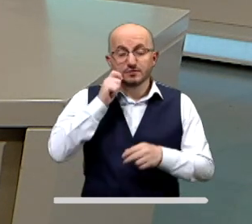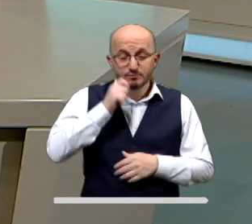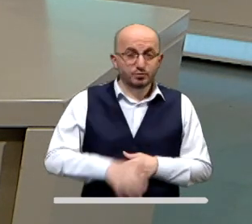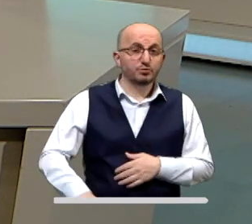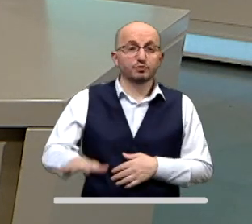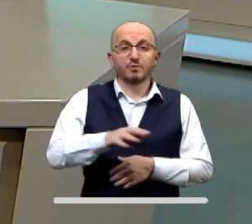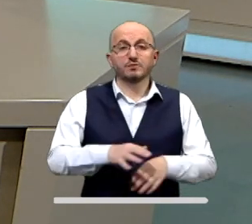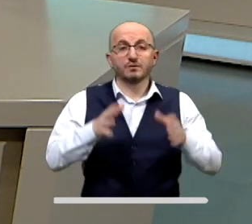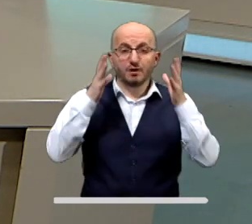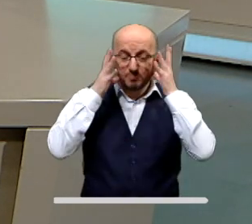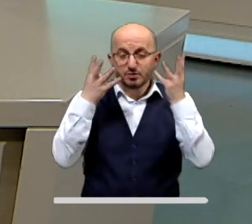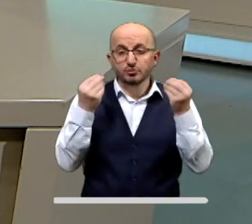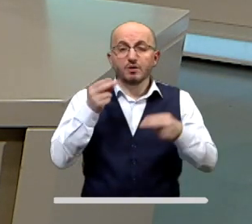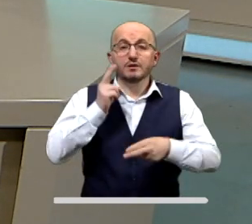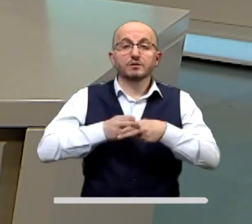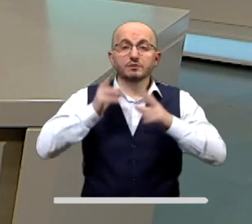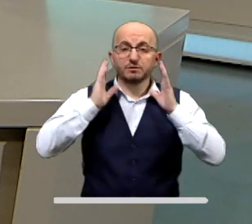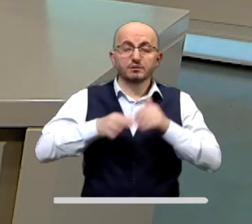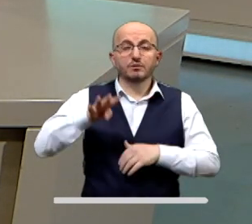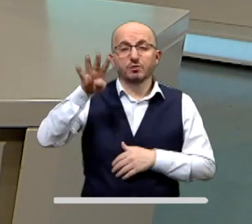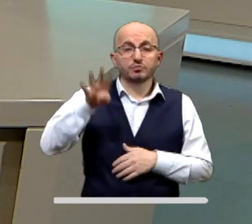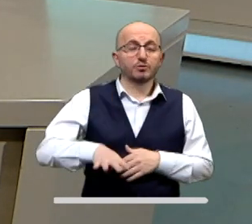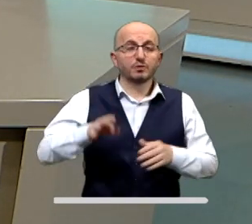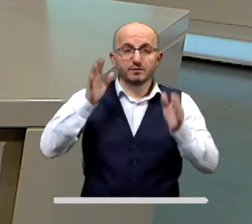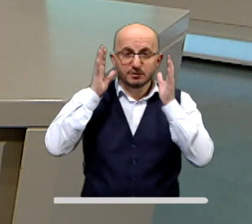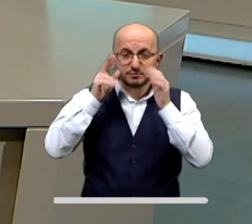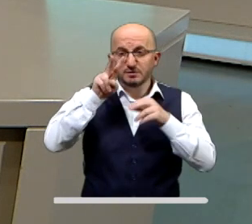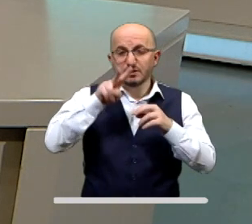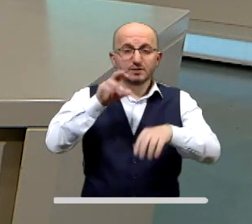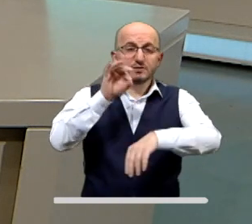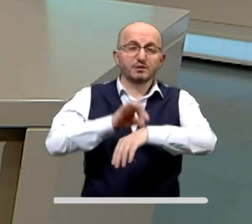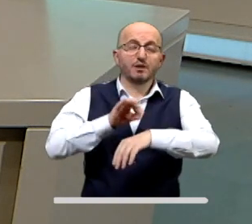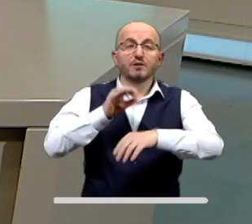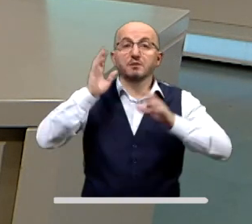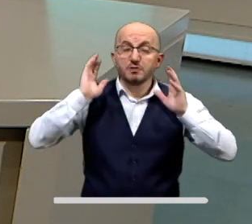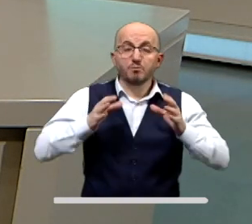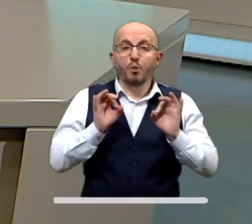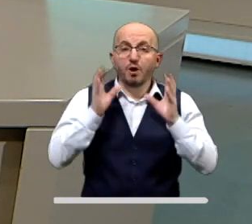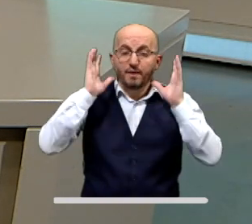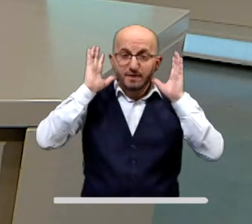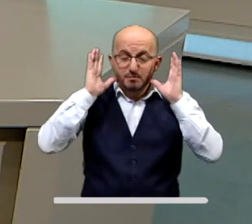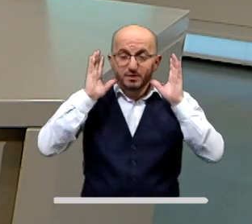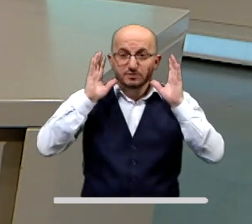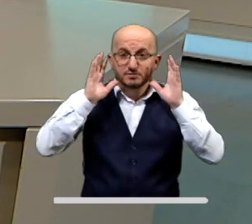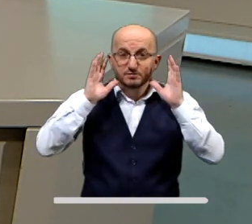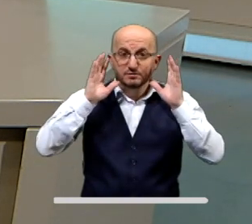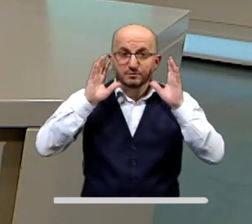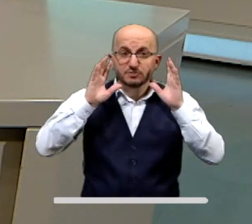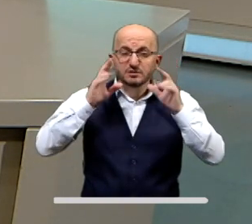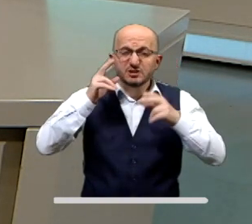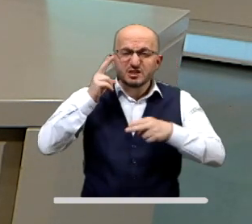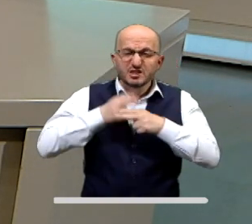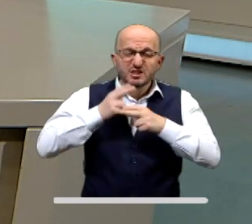namazı çok hızlı kılıyorlar dört rekatlık namazı iki dakika yediriyorlar böyle namazı şirk kılmak